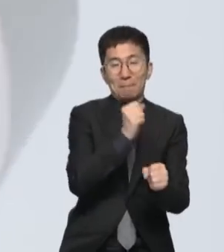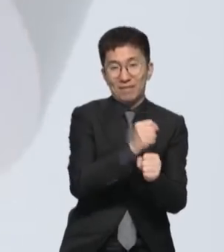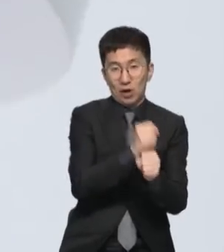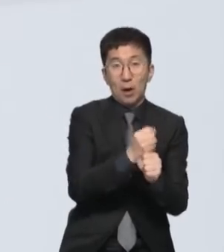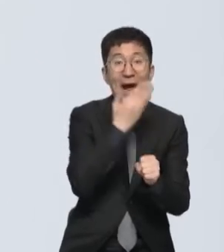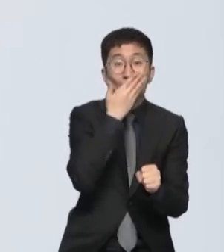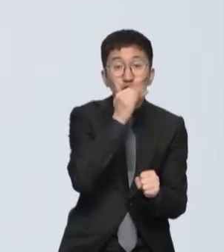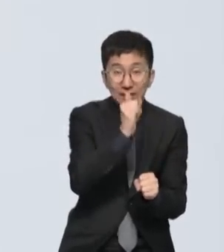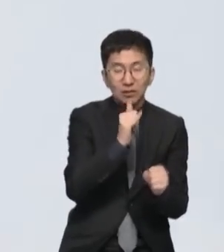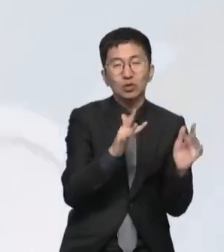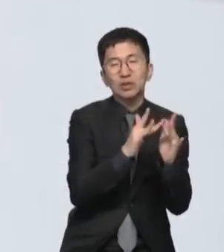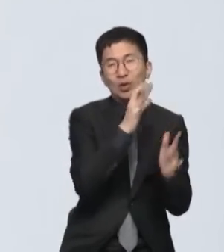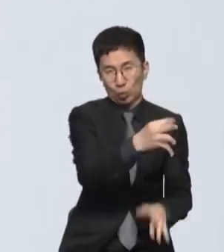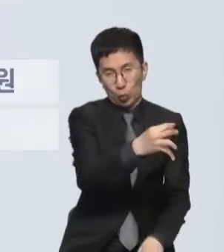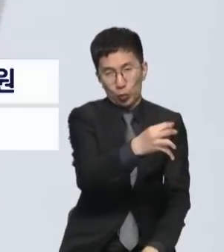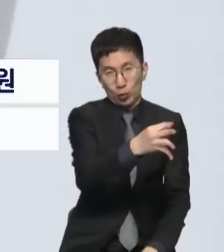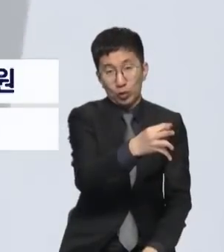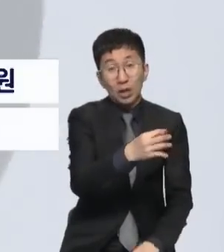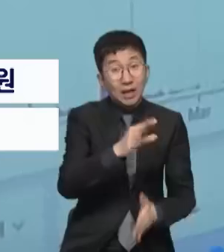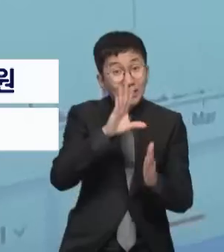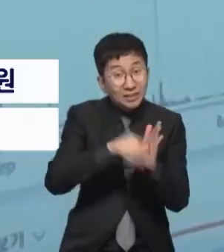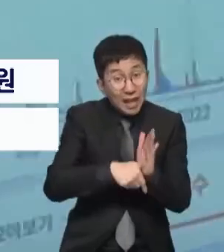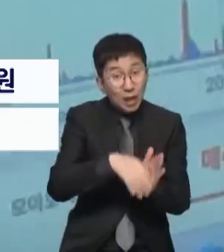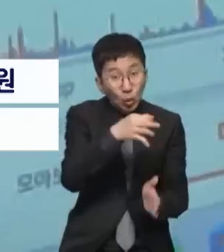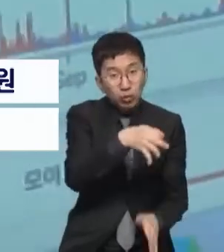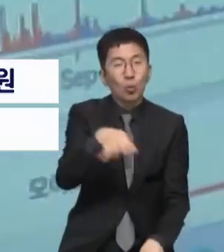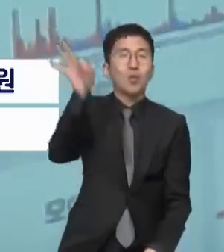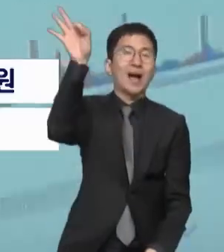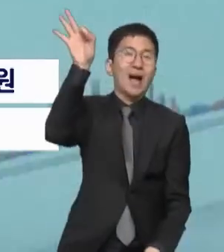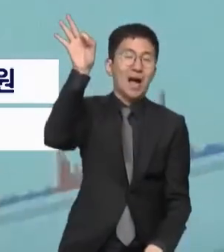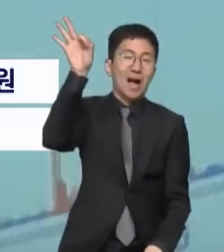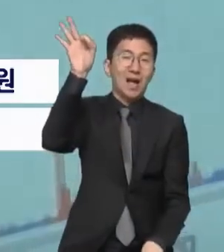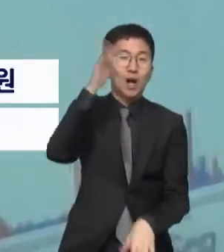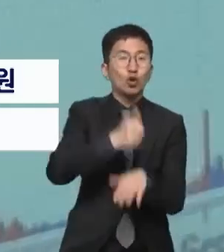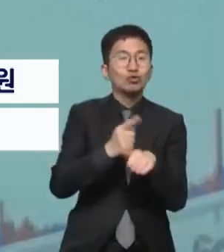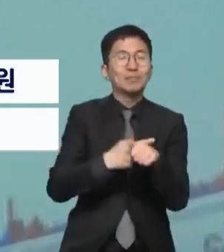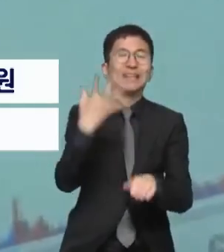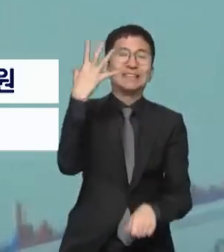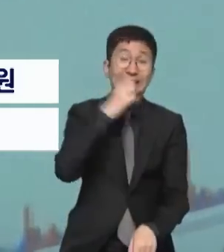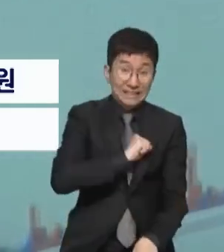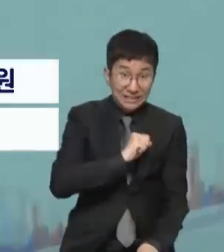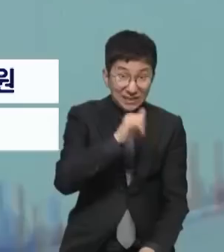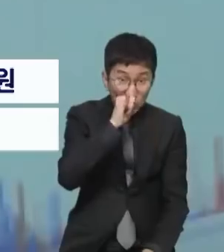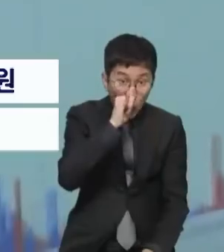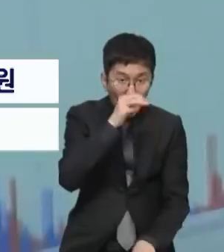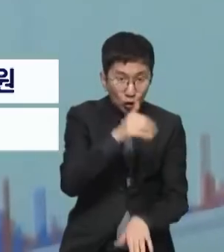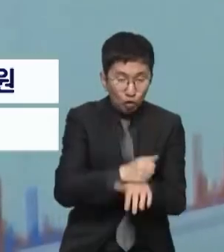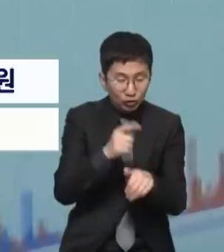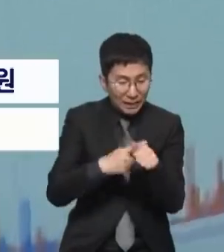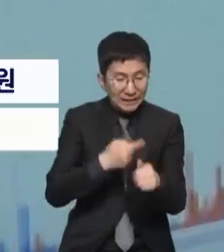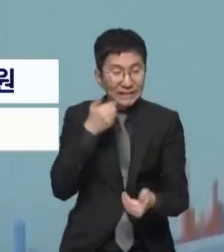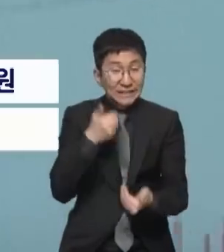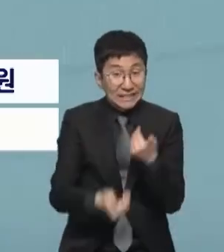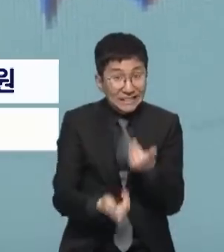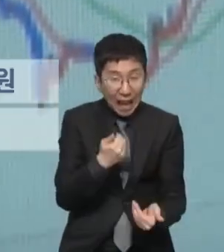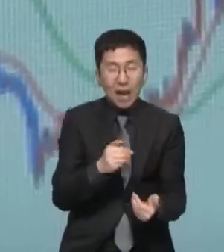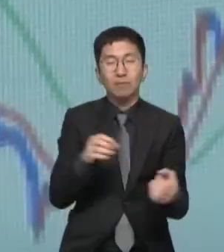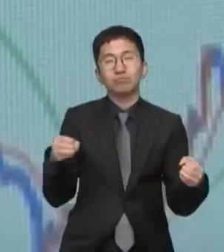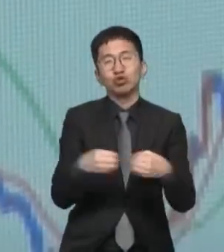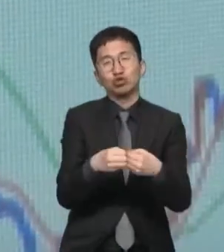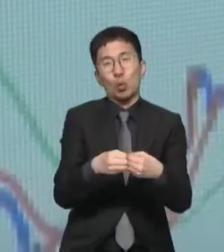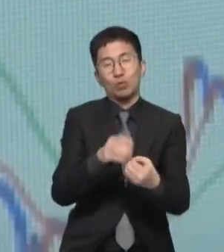테마 코인이었는데 이 무렵 위믹스 가격이 반등해 김 의원이 이득을 봤다면 이해충돌 논란이 추가로 제기될 수